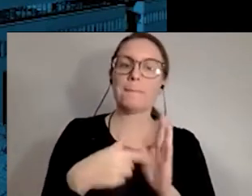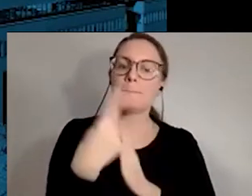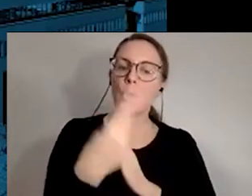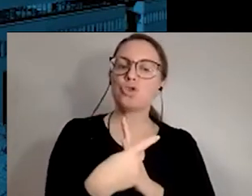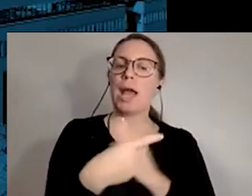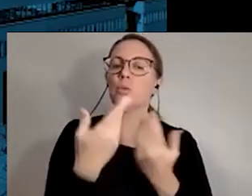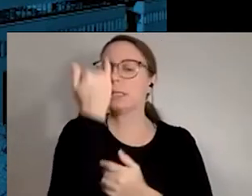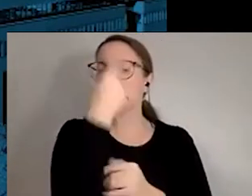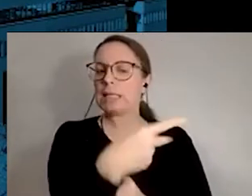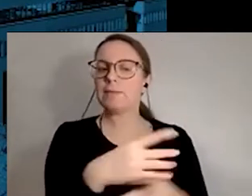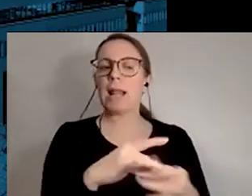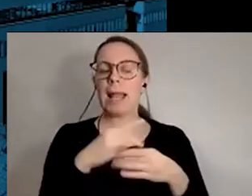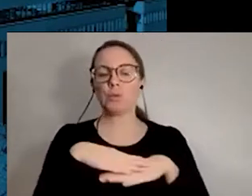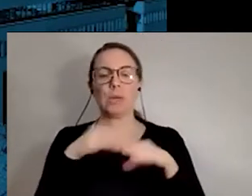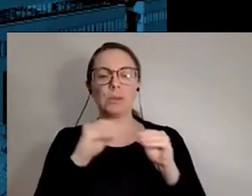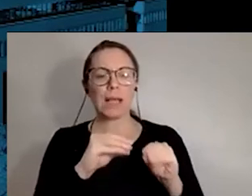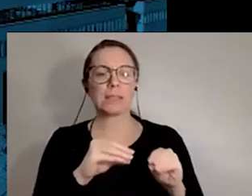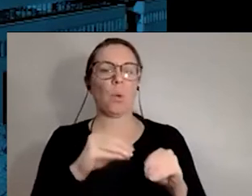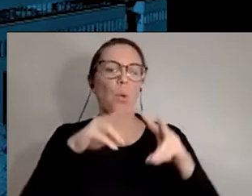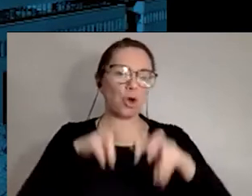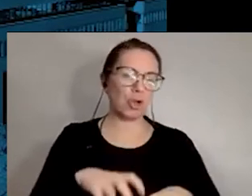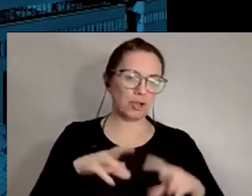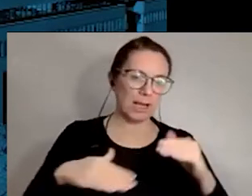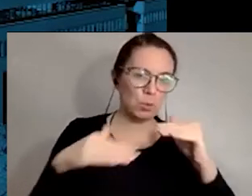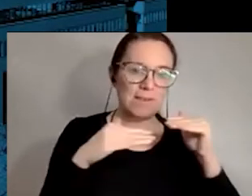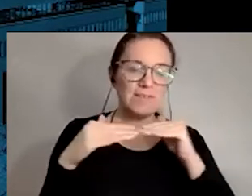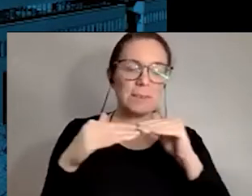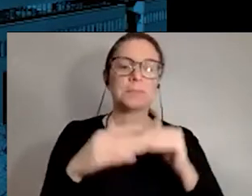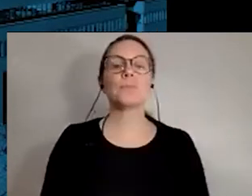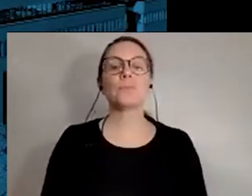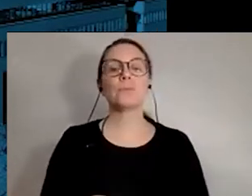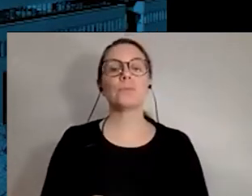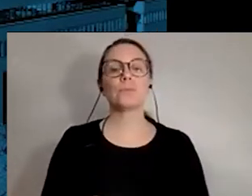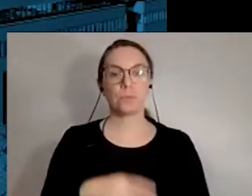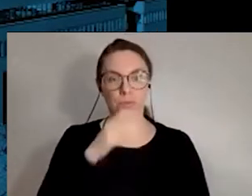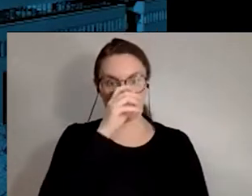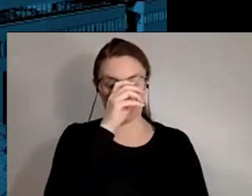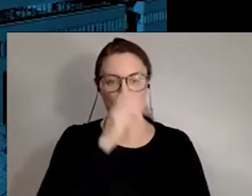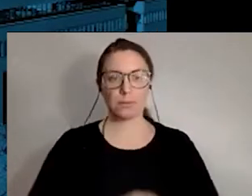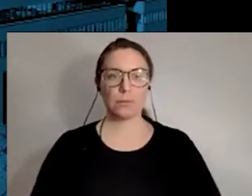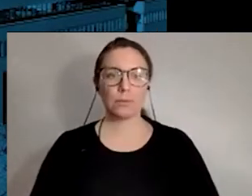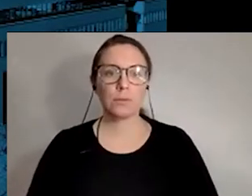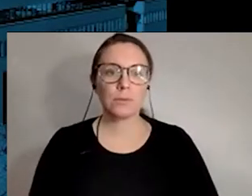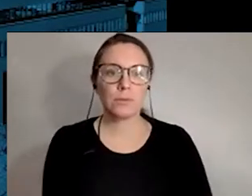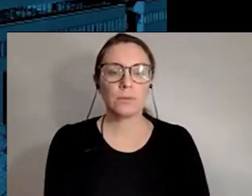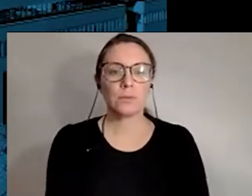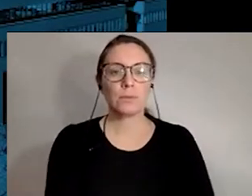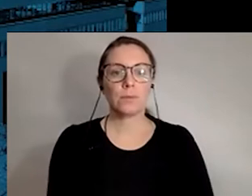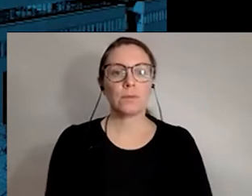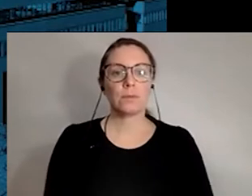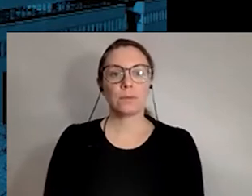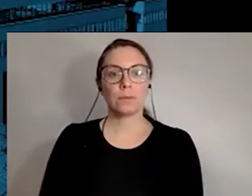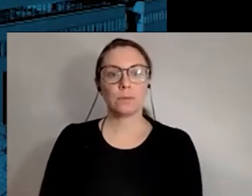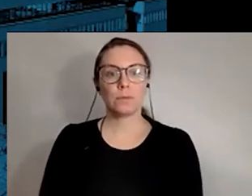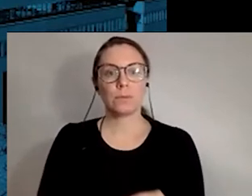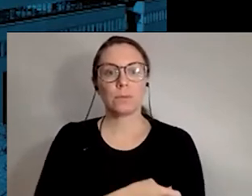lien avec l'éducation ou la recherche inclusif. Et puis, au sortir des interventions des